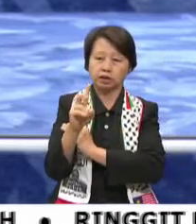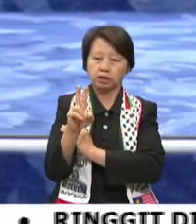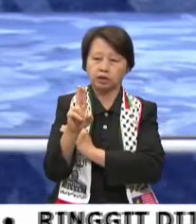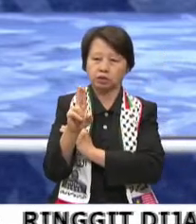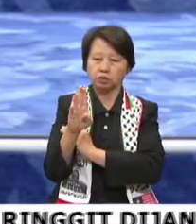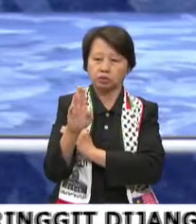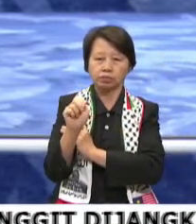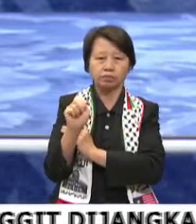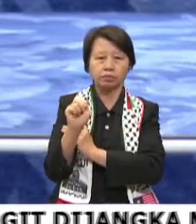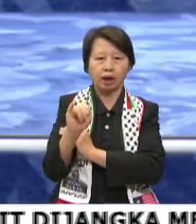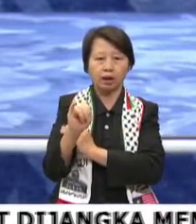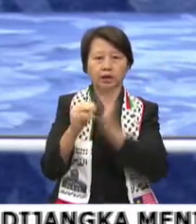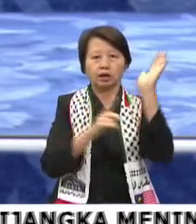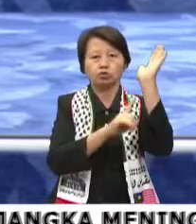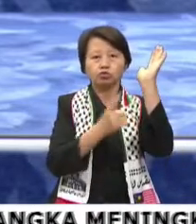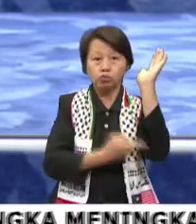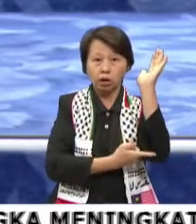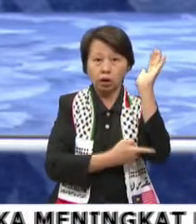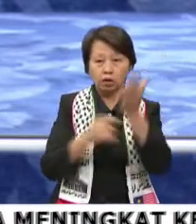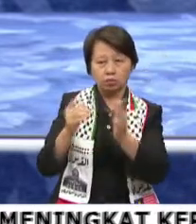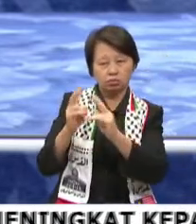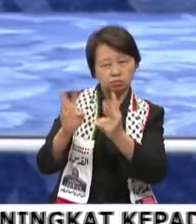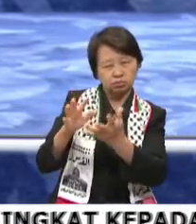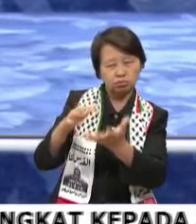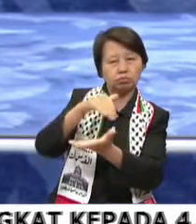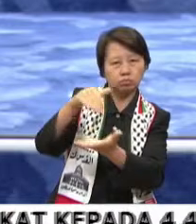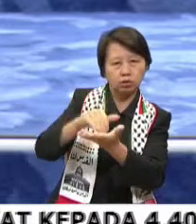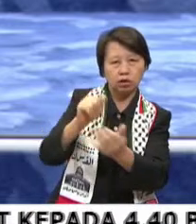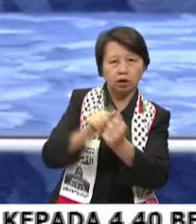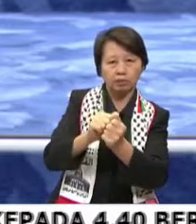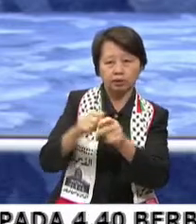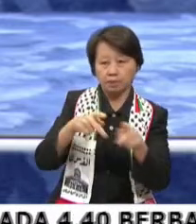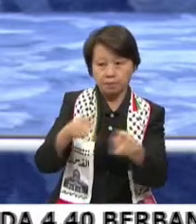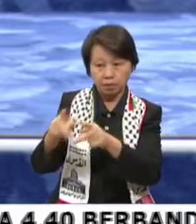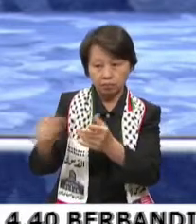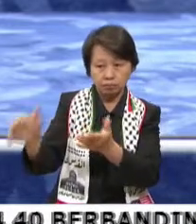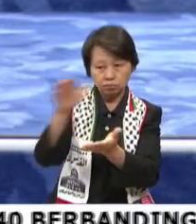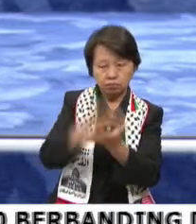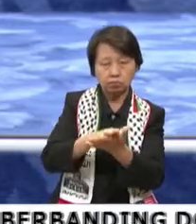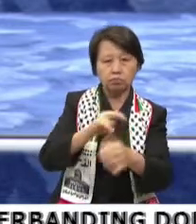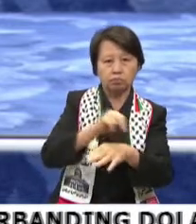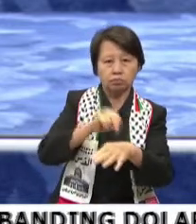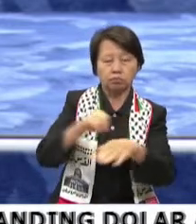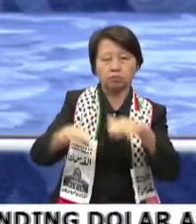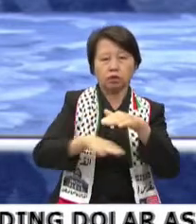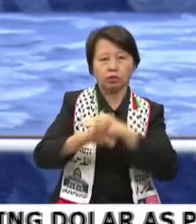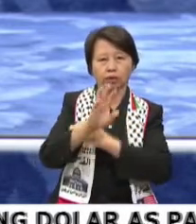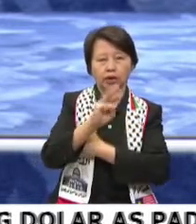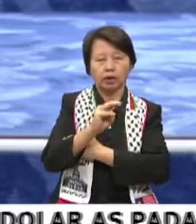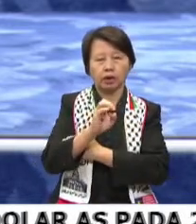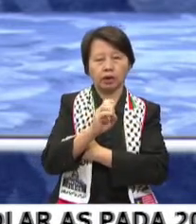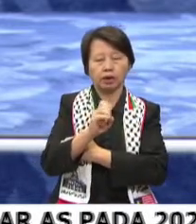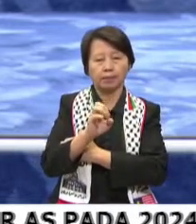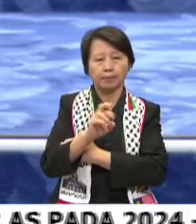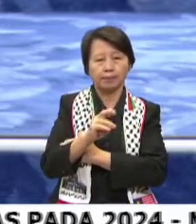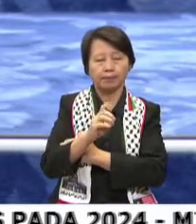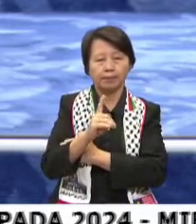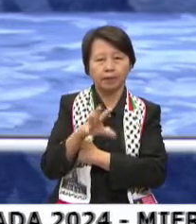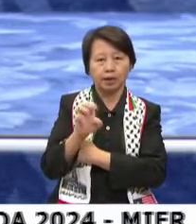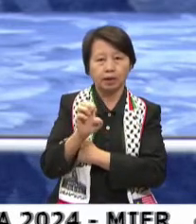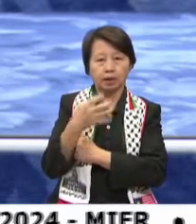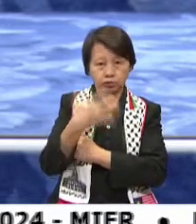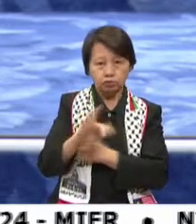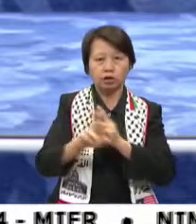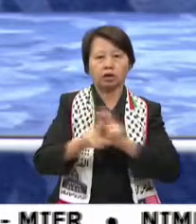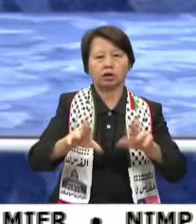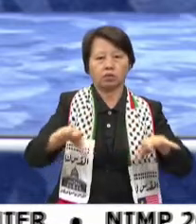agak Sentral Tetapi kalau pelan adaptasi nasional itu di bawah nrex sudah pun dirangka dan